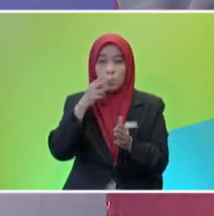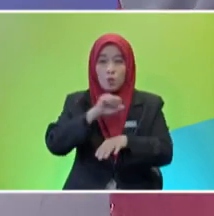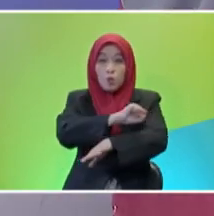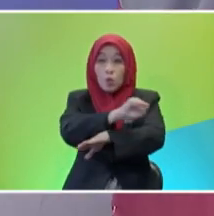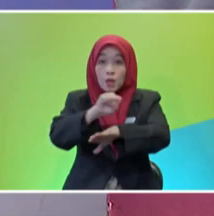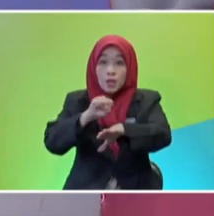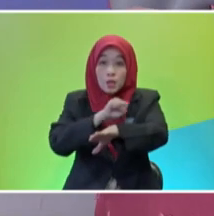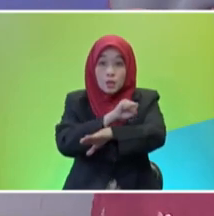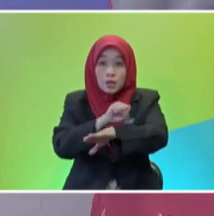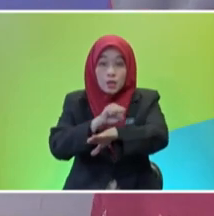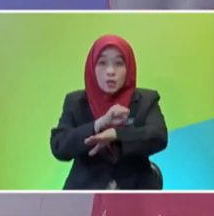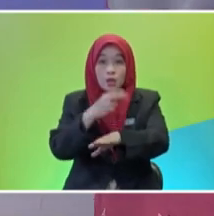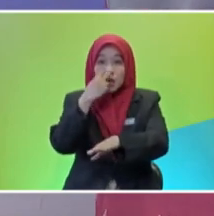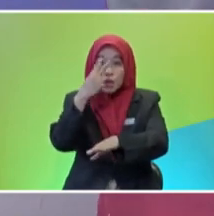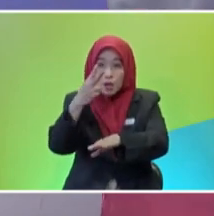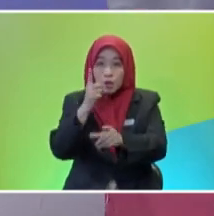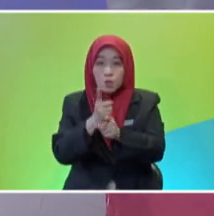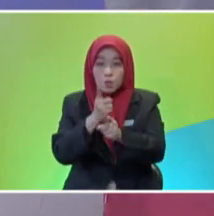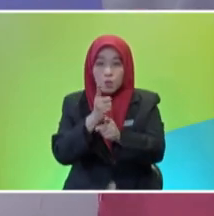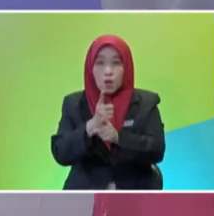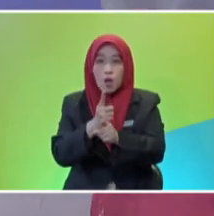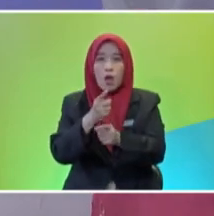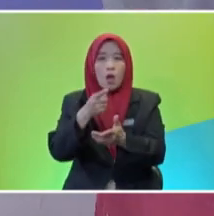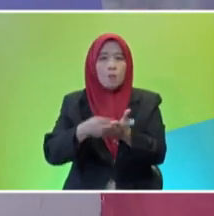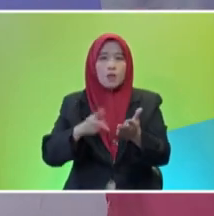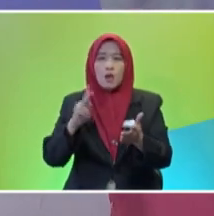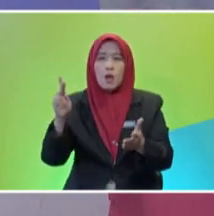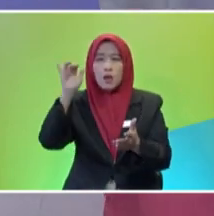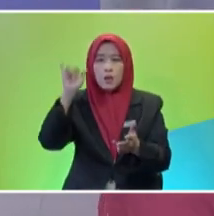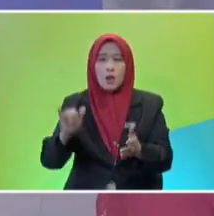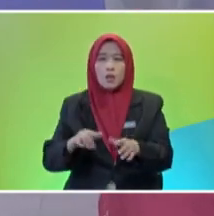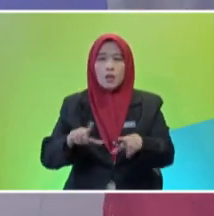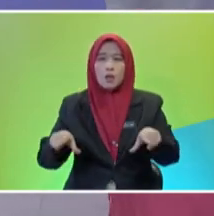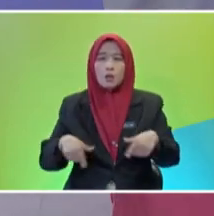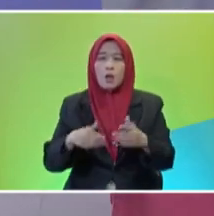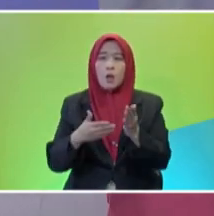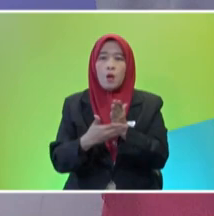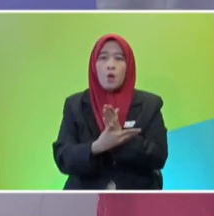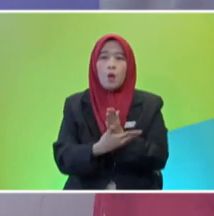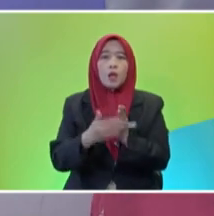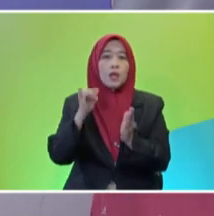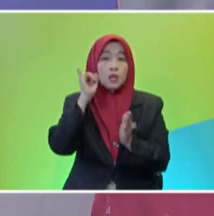gambar ini. Lihat betul. Okay. Apakah yang dilakukan oleh budak yang bernama Isha ini?